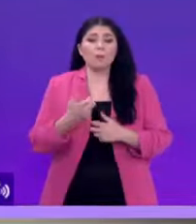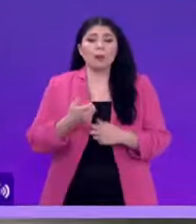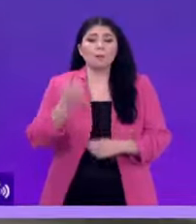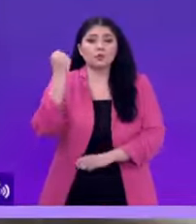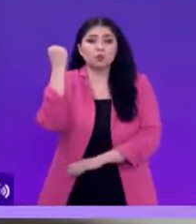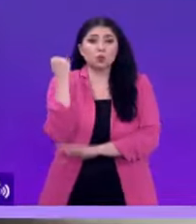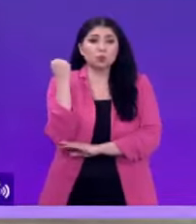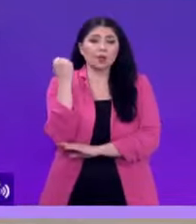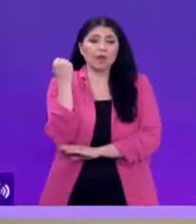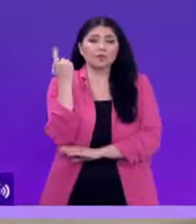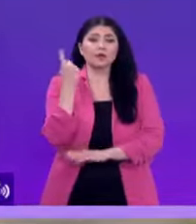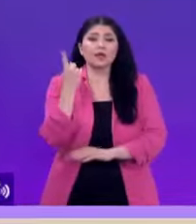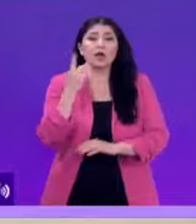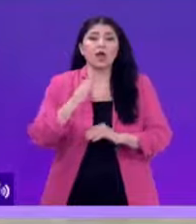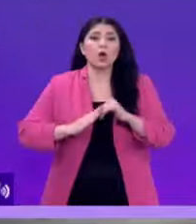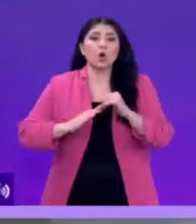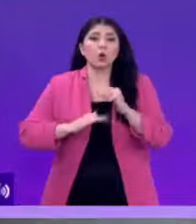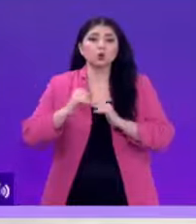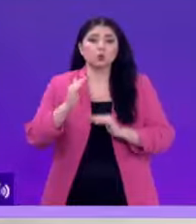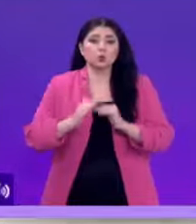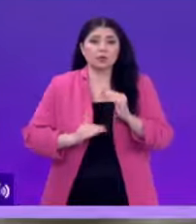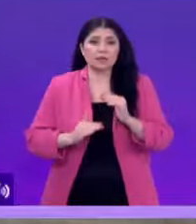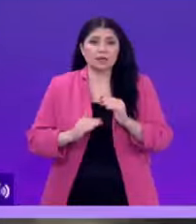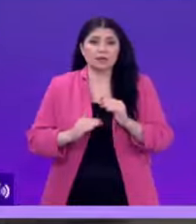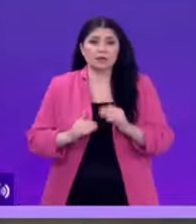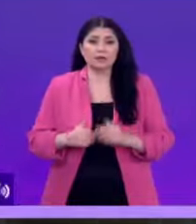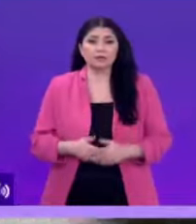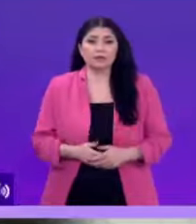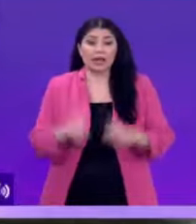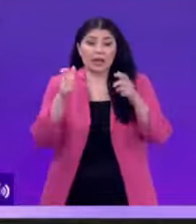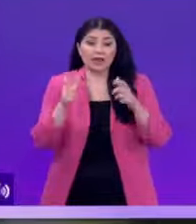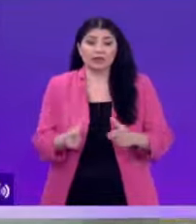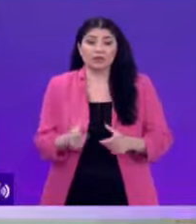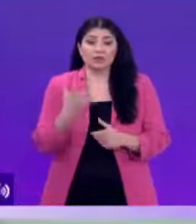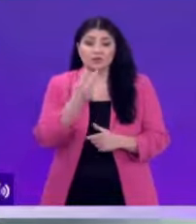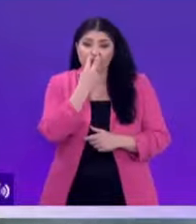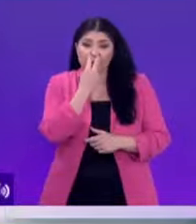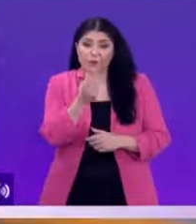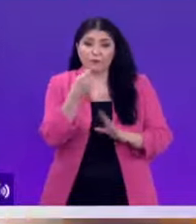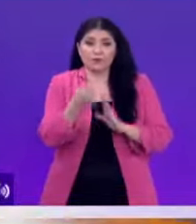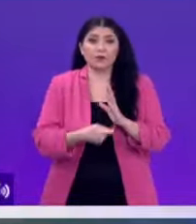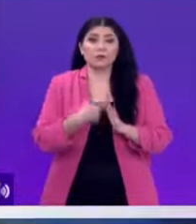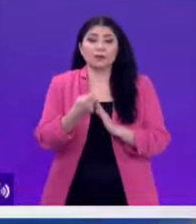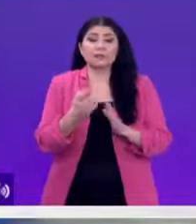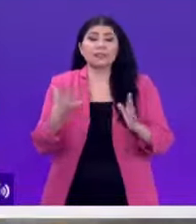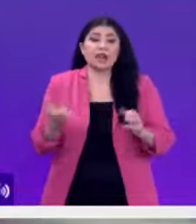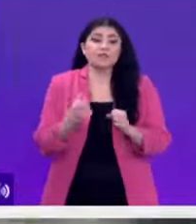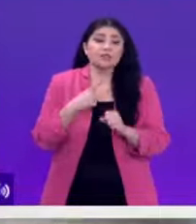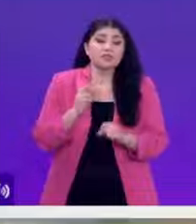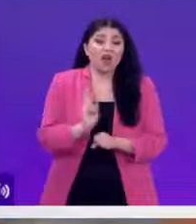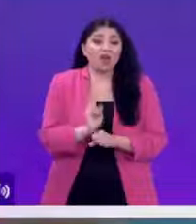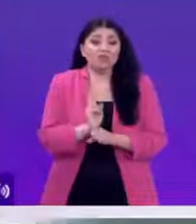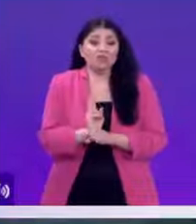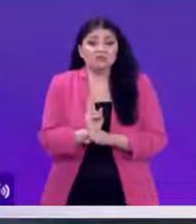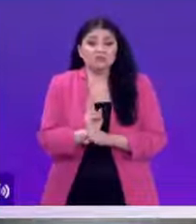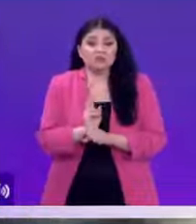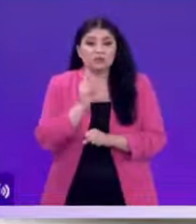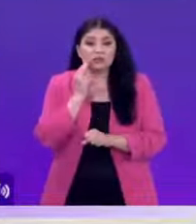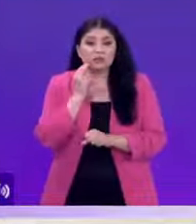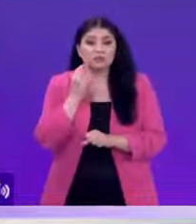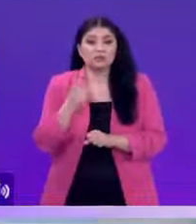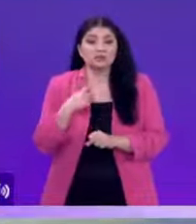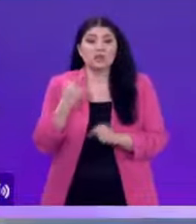acestei clădiri pe care o vedem în imagini. Tocmai de aceea salvatorii sunt cumva precauți. Sunt în momentul